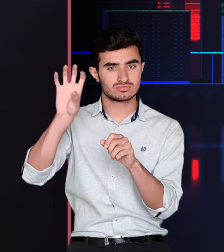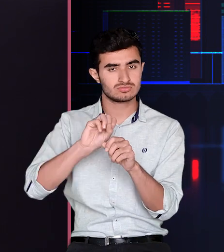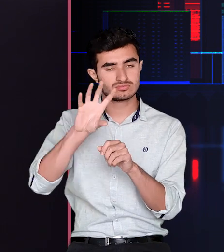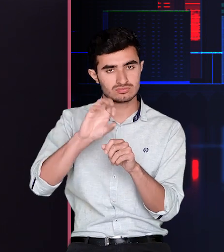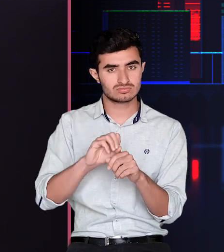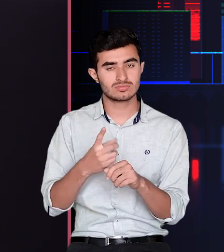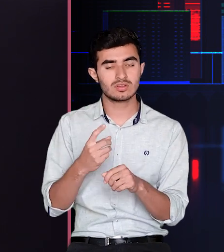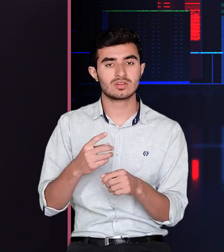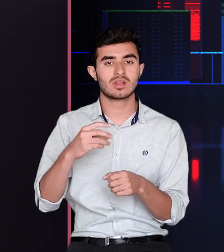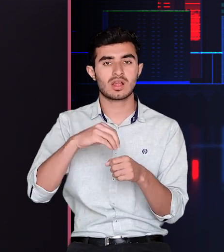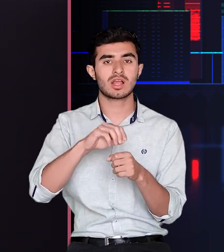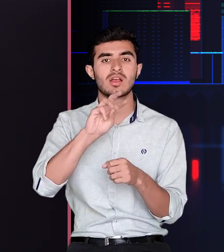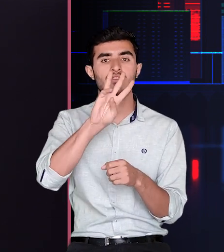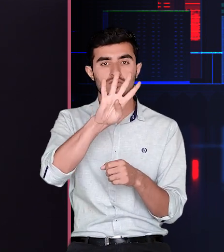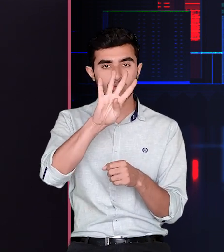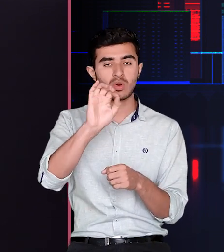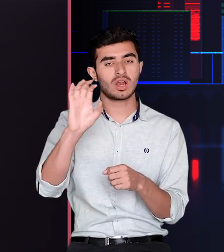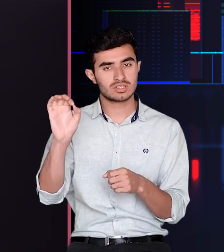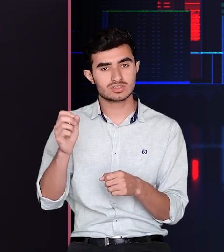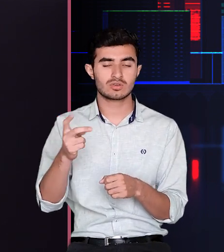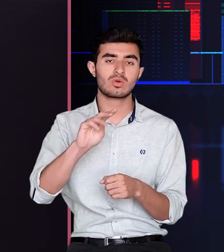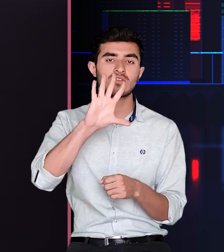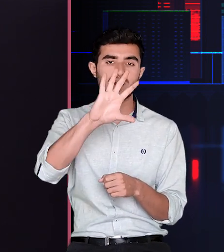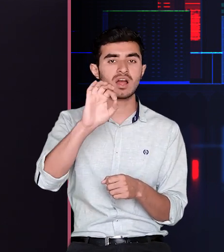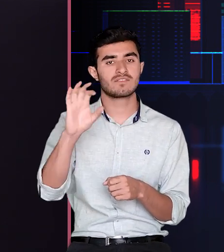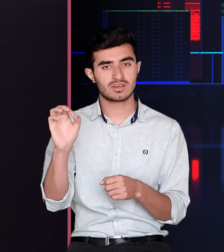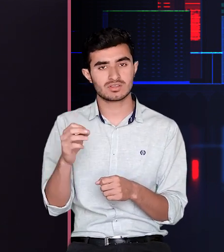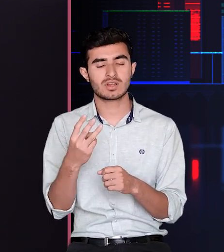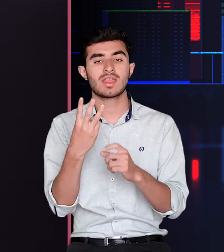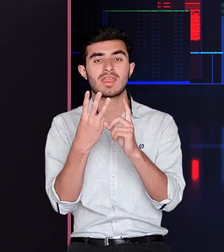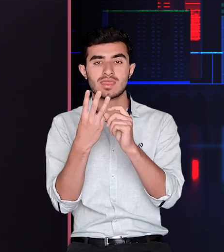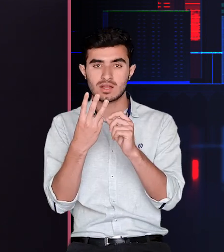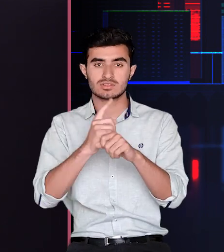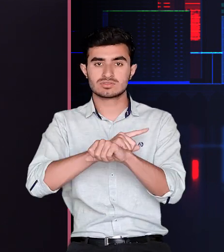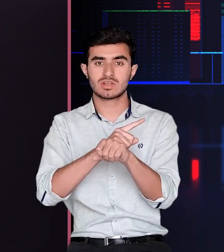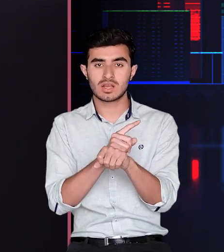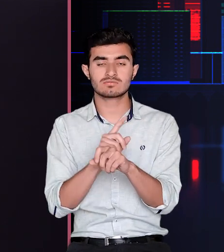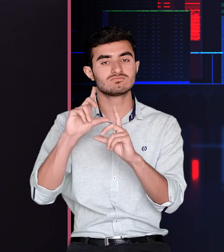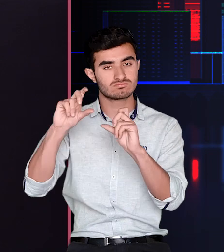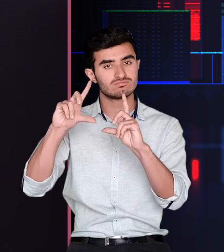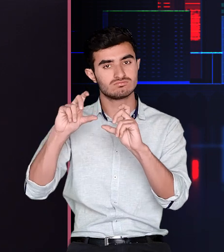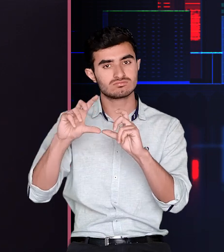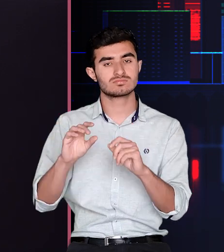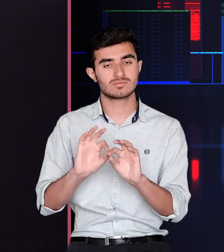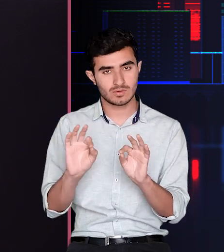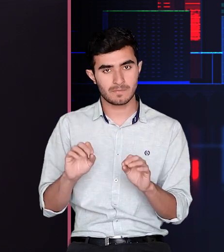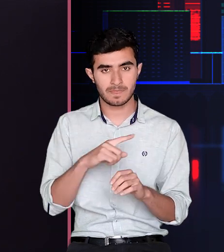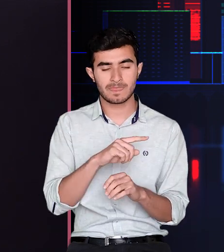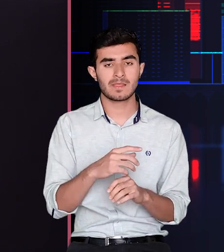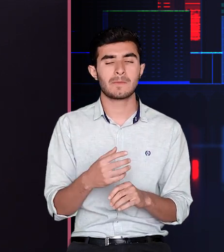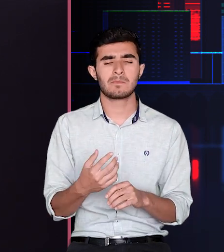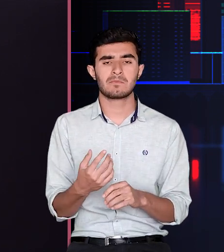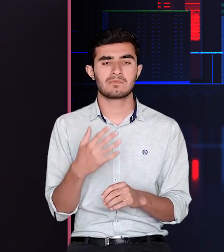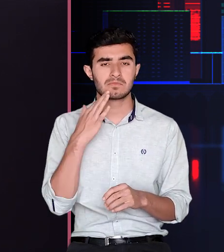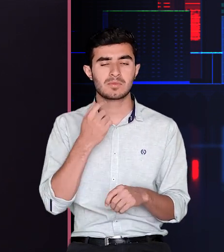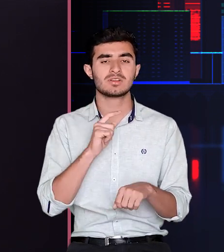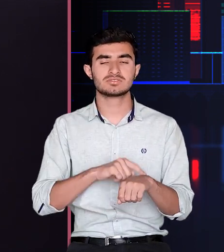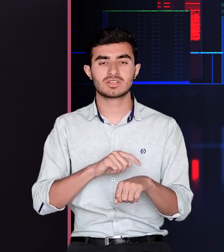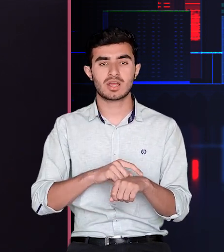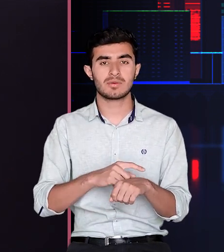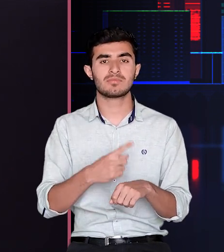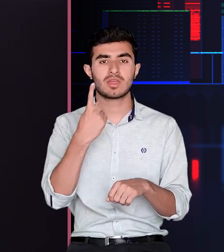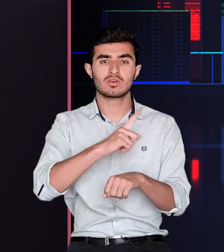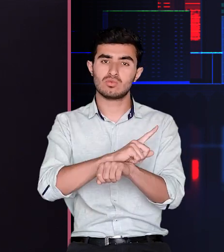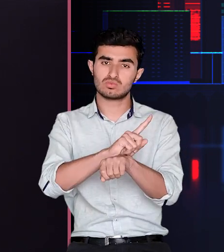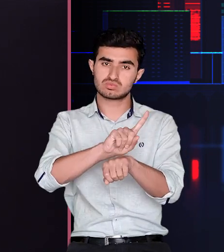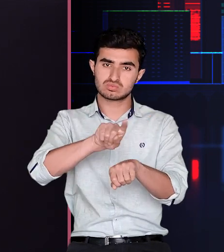वो अराउंड कोई घंटे 2 घंटे की एक आपके पास आ जाती है फ़ाइल, पूरी डाटा फ़ाइल। फिर आप क्या करते हैं कि एक